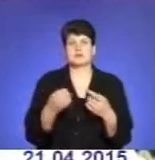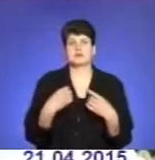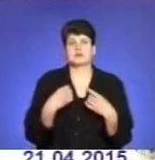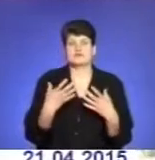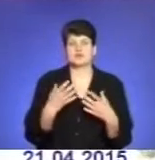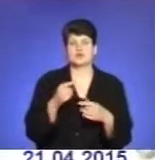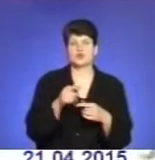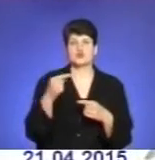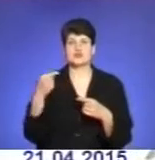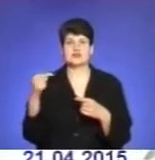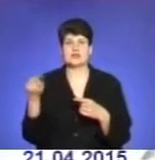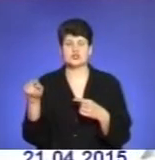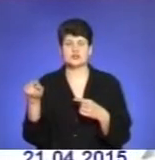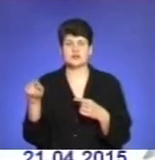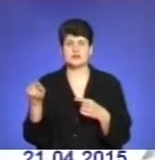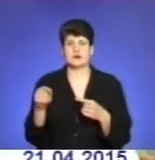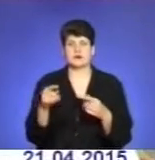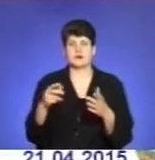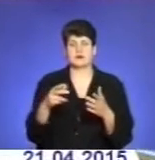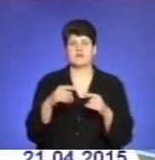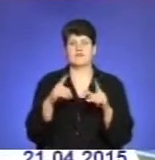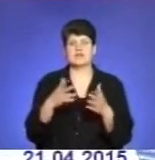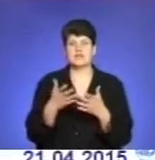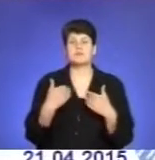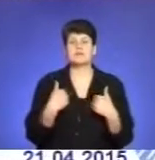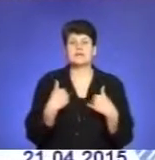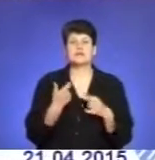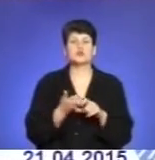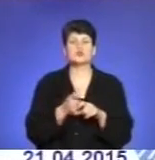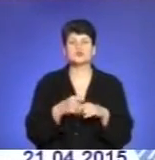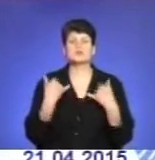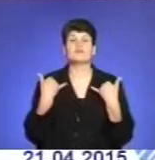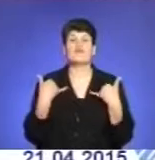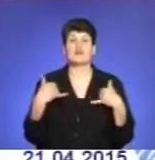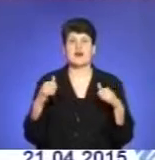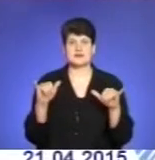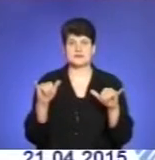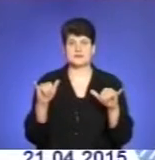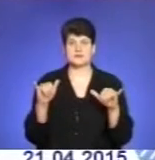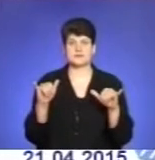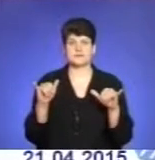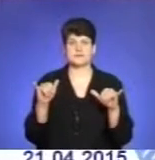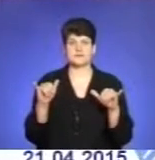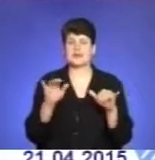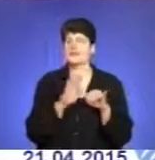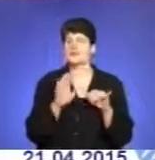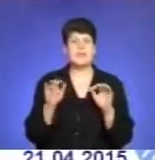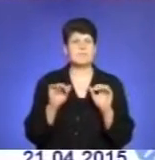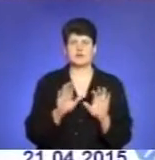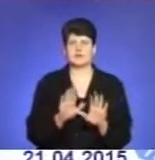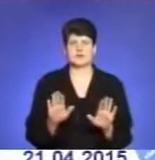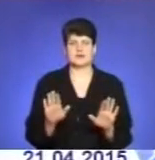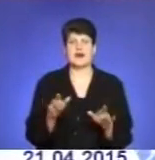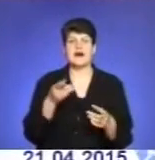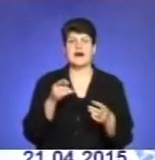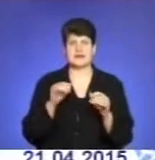інші ті видання. Мене дуже вразили оці, ну, не події, а